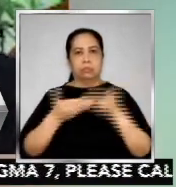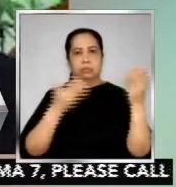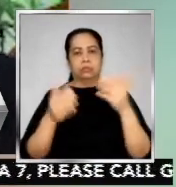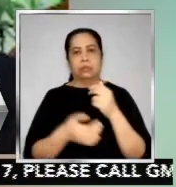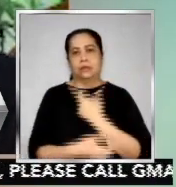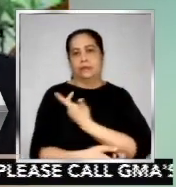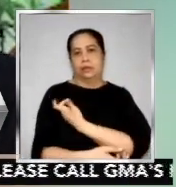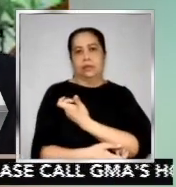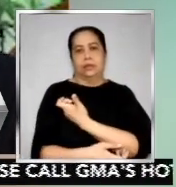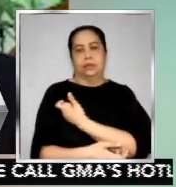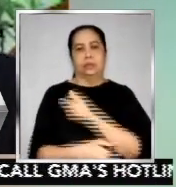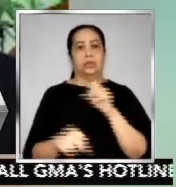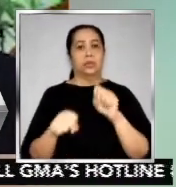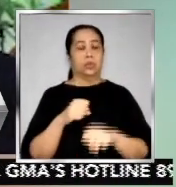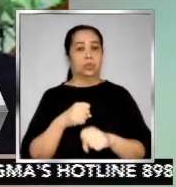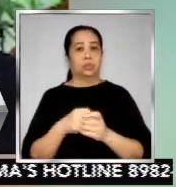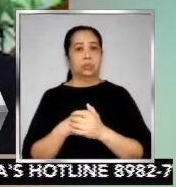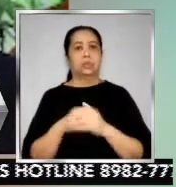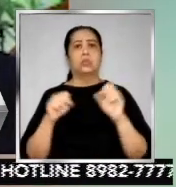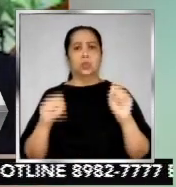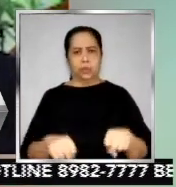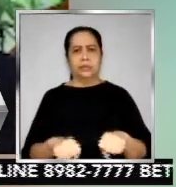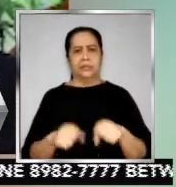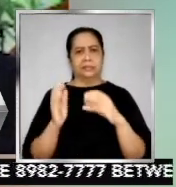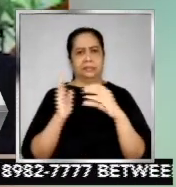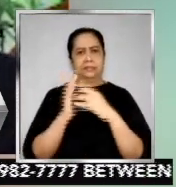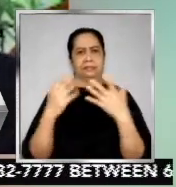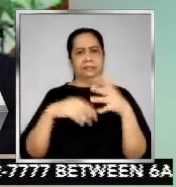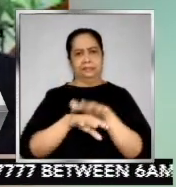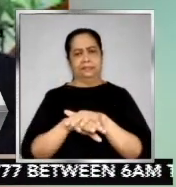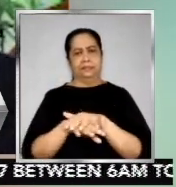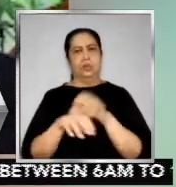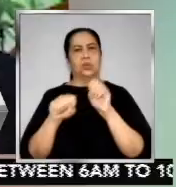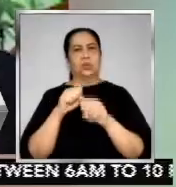So, pwede na siya doon para